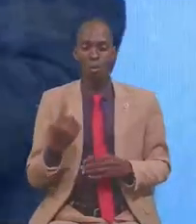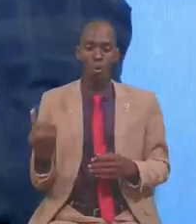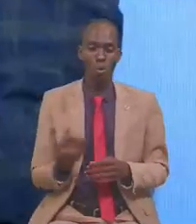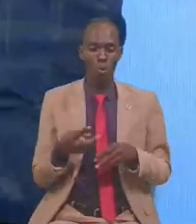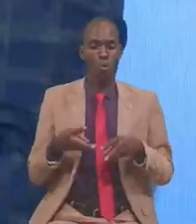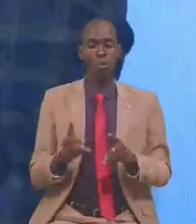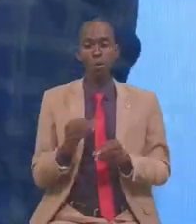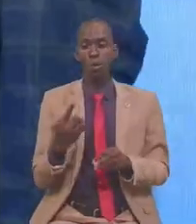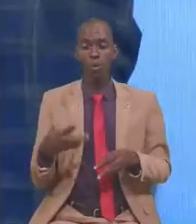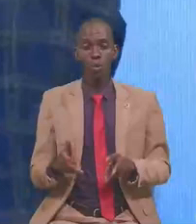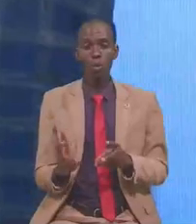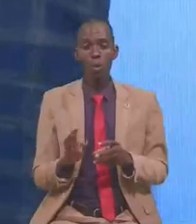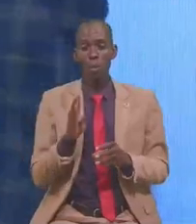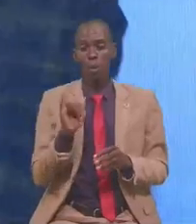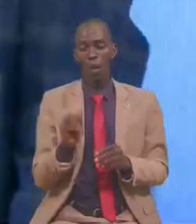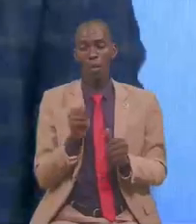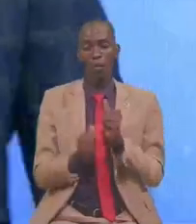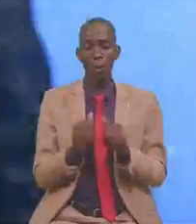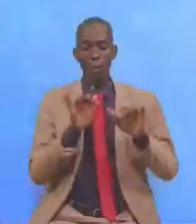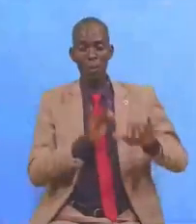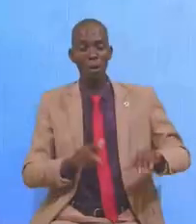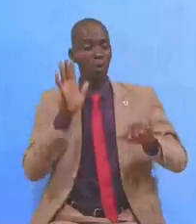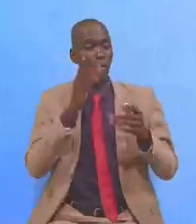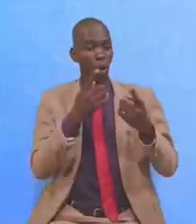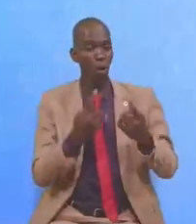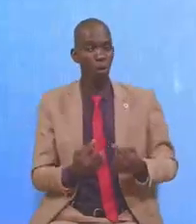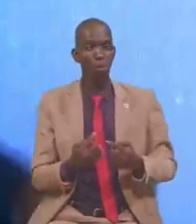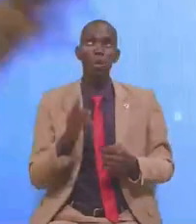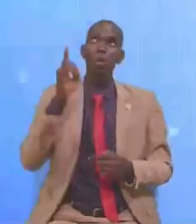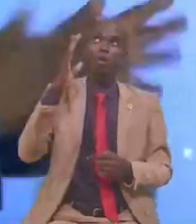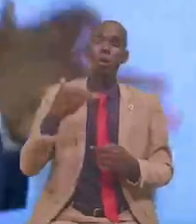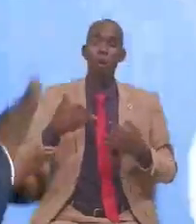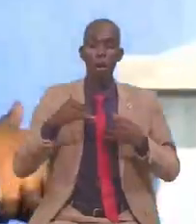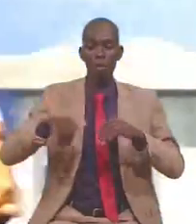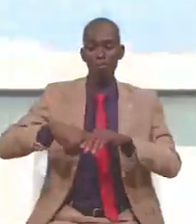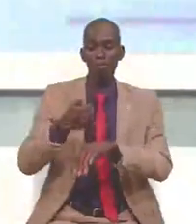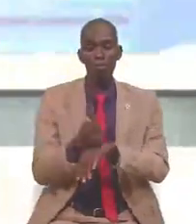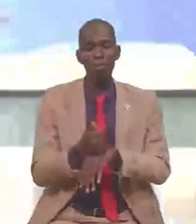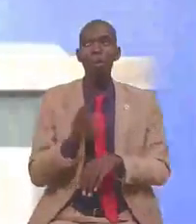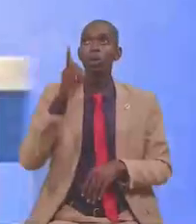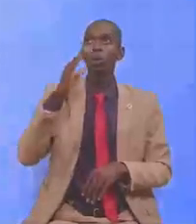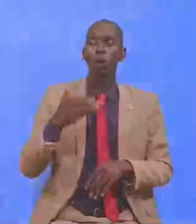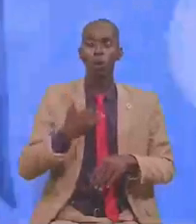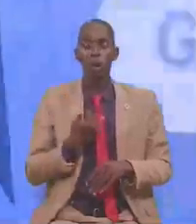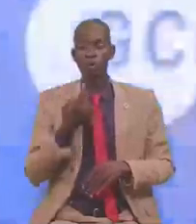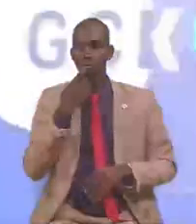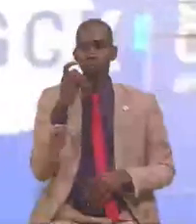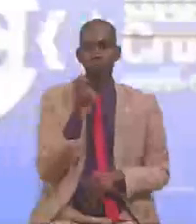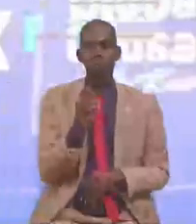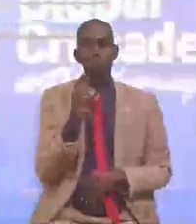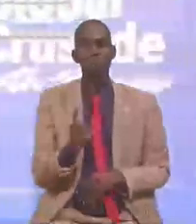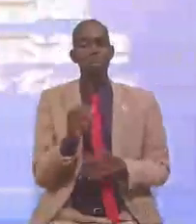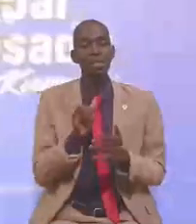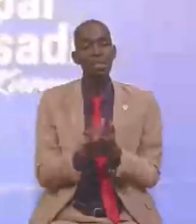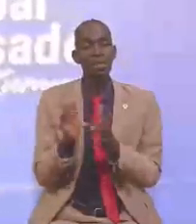manière par laquelle la miséricorde de Dieu va venir. Dieu a ordonné, Dieu a décrété